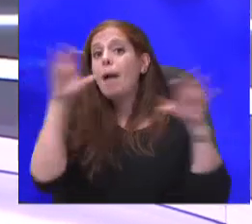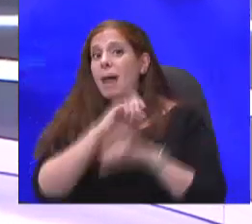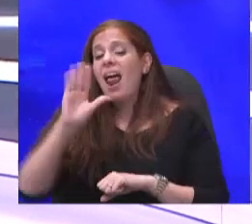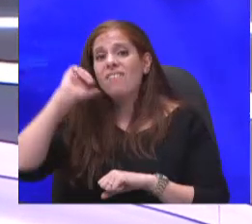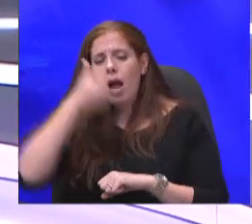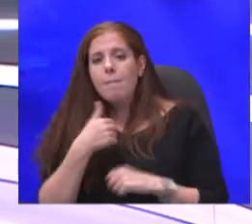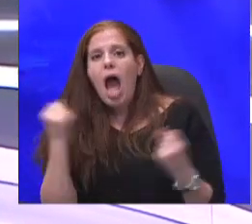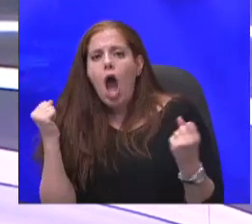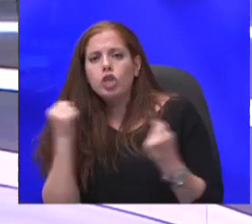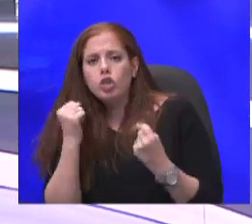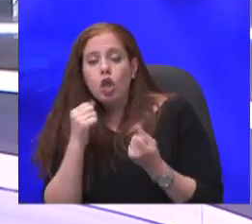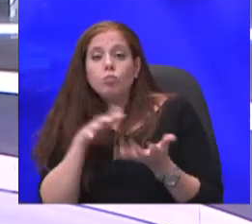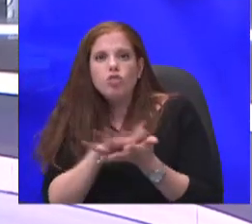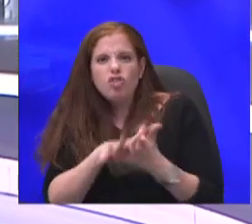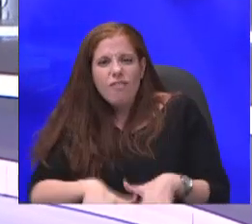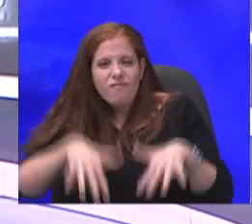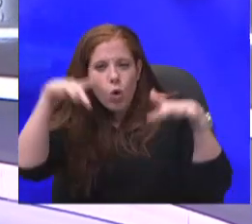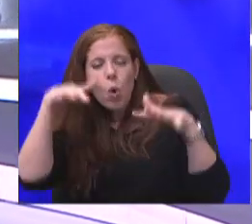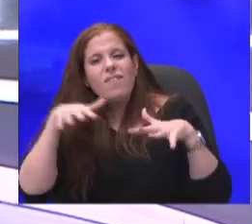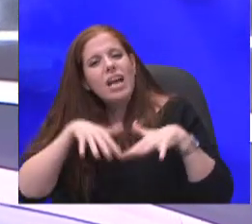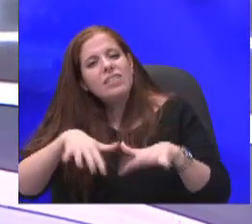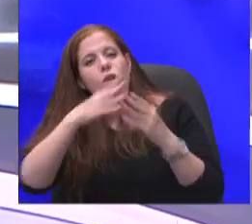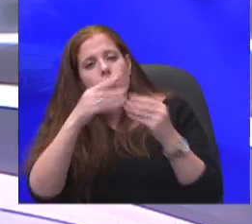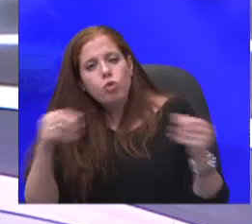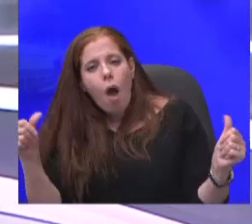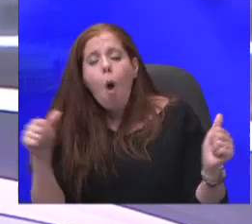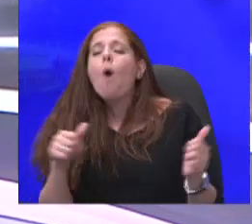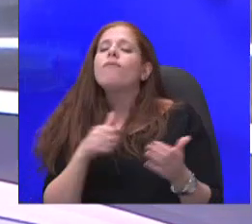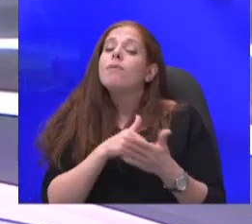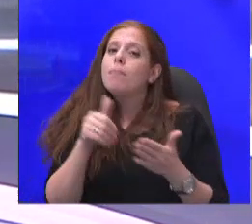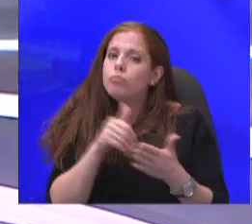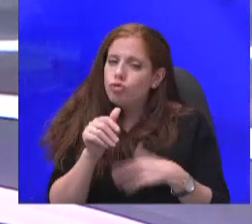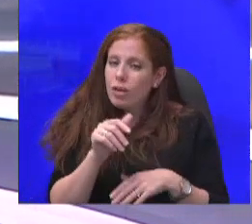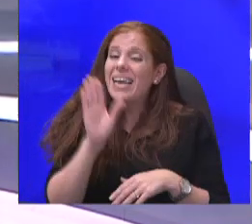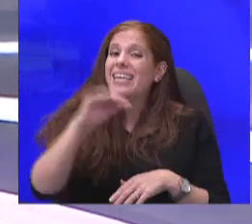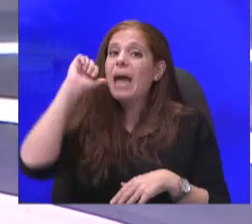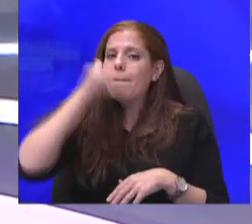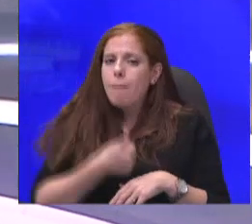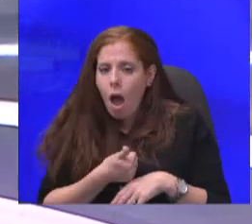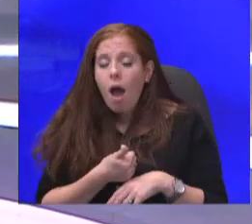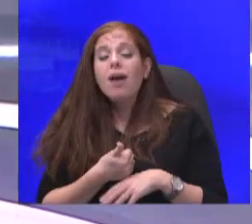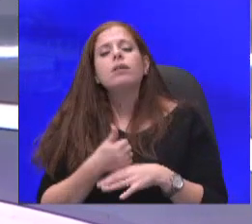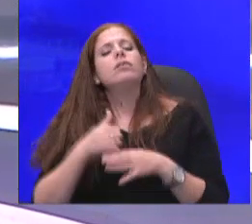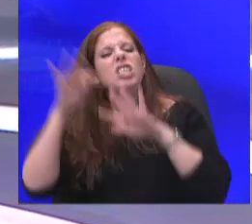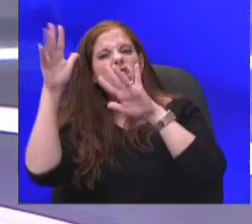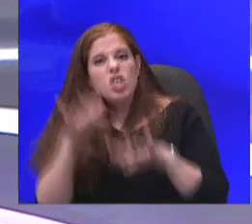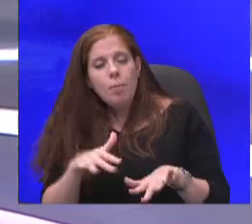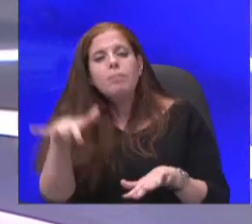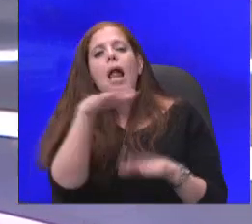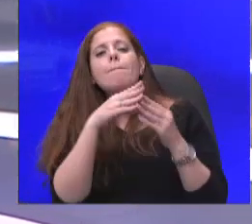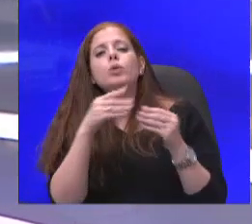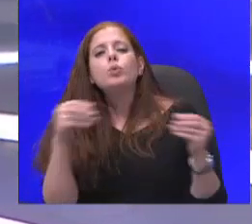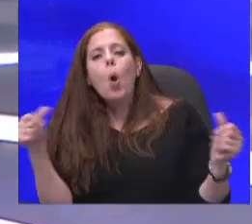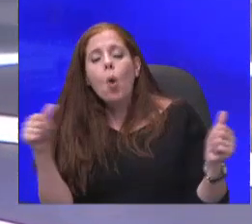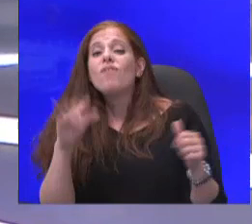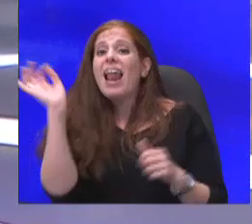החשש מפני הצפות לאורך מישור חוף נמשך, כי גם אחר הדגש בגשמים זה על מישור חוף, אלה הטמפרטורות